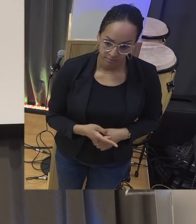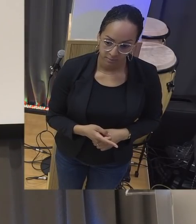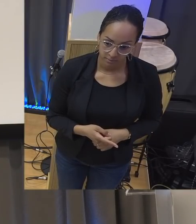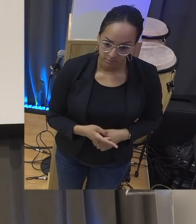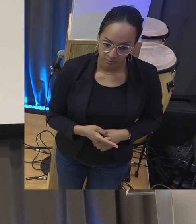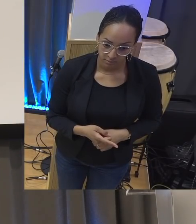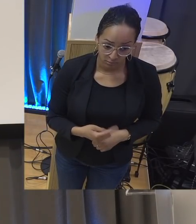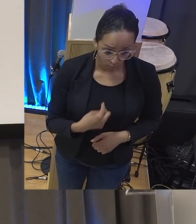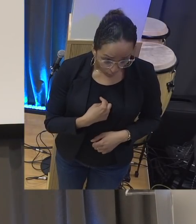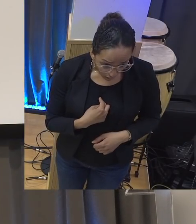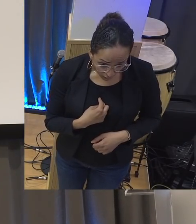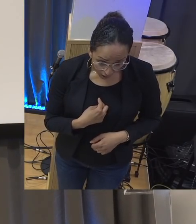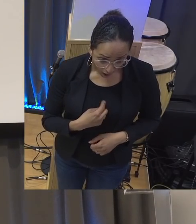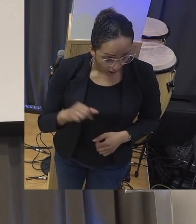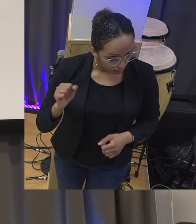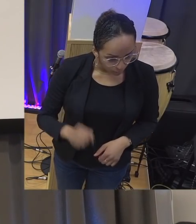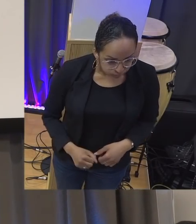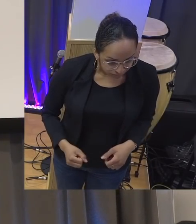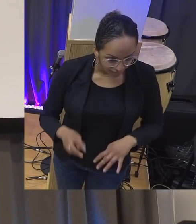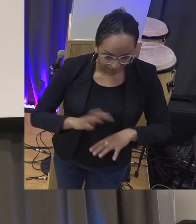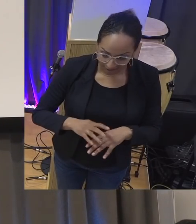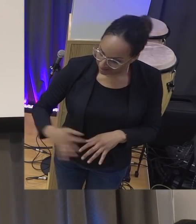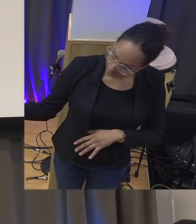un spécialiste. Moi, je peux faire une émeute dans n'importe quel quartier.